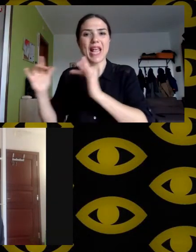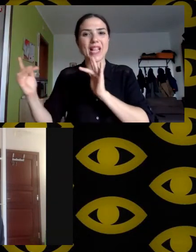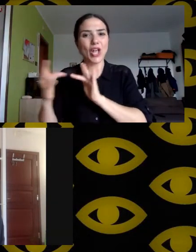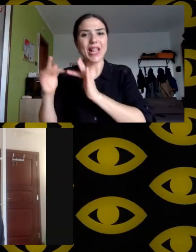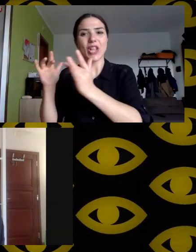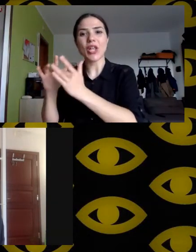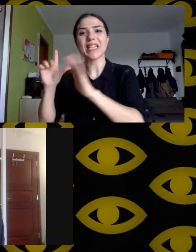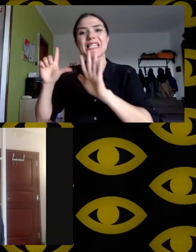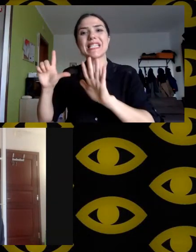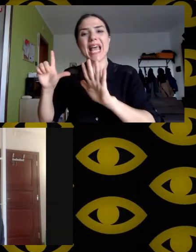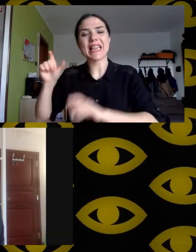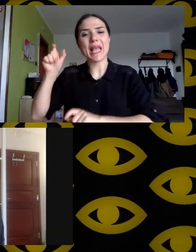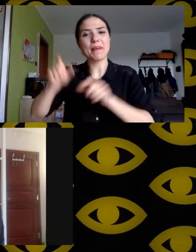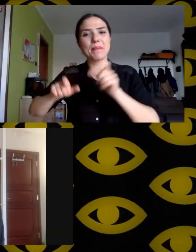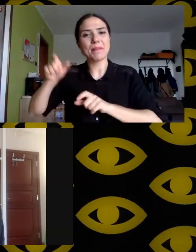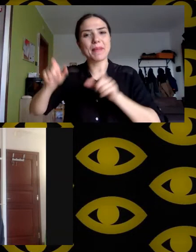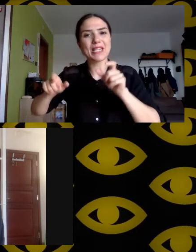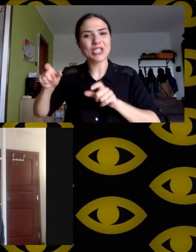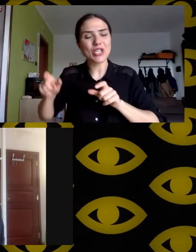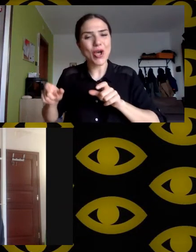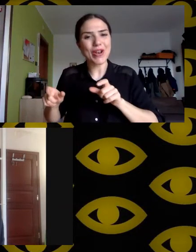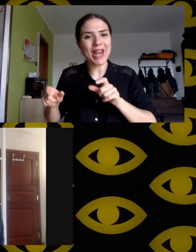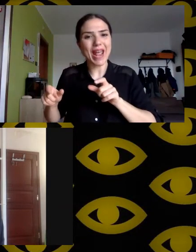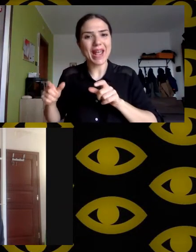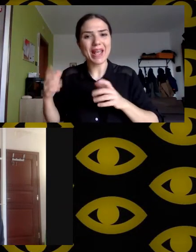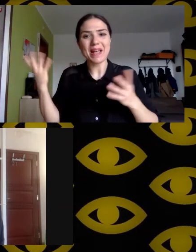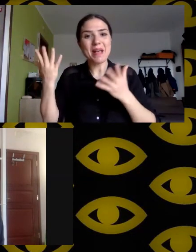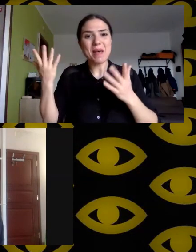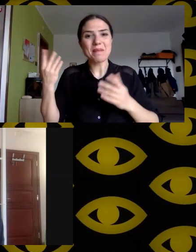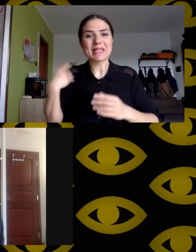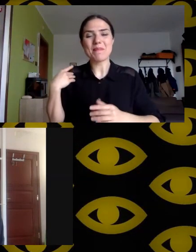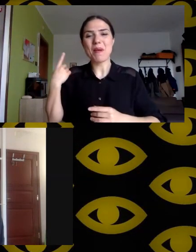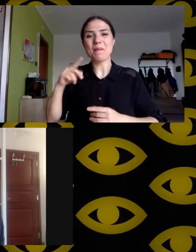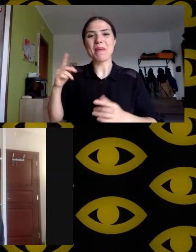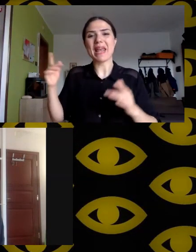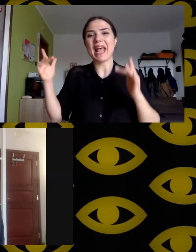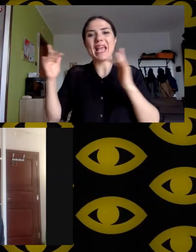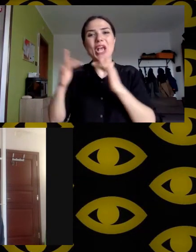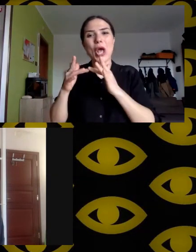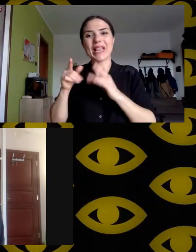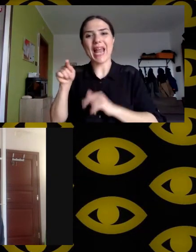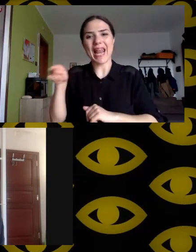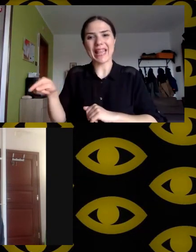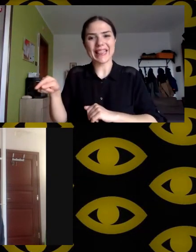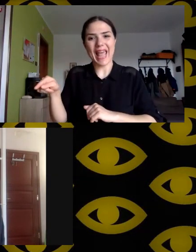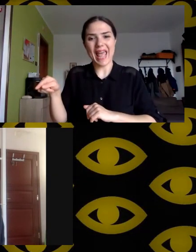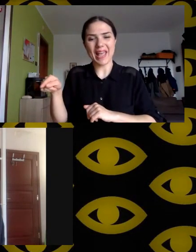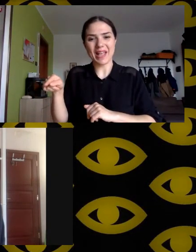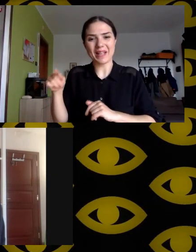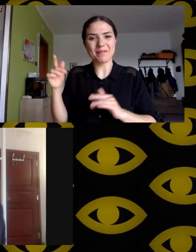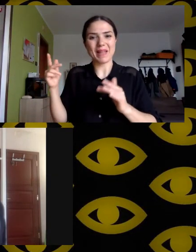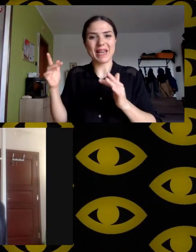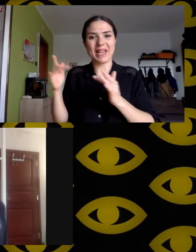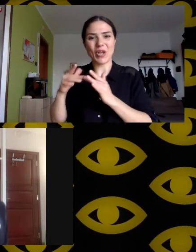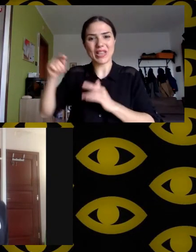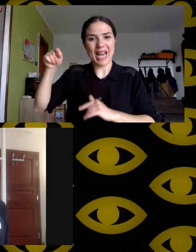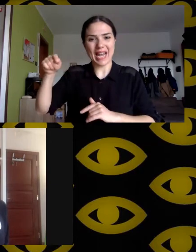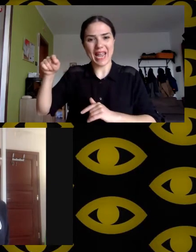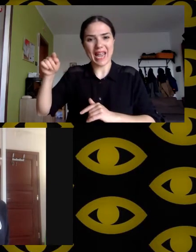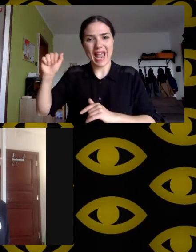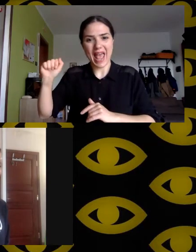passaggi bisogna fare tra me e te per arrivare, non so se hai capito cosa intendo. No, io sai